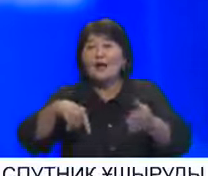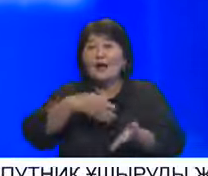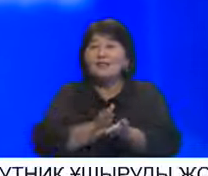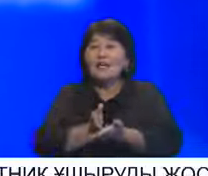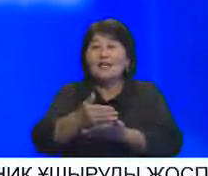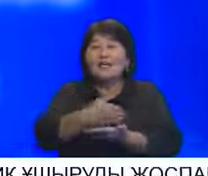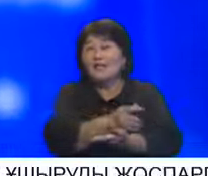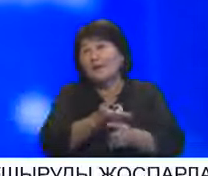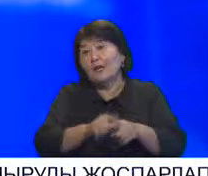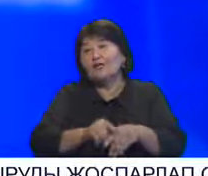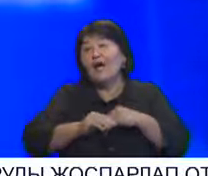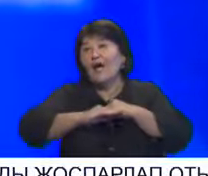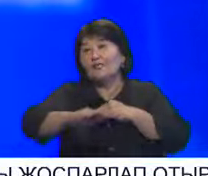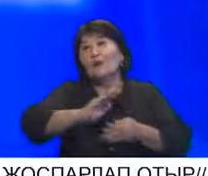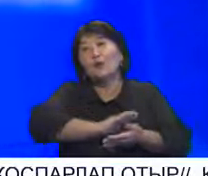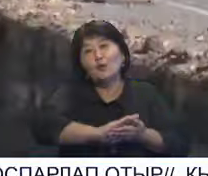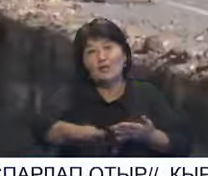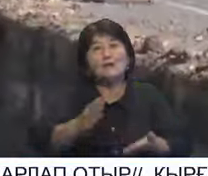аралықта асфальт төселіп жатыр.